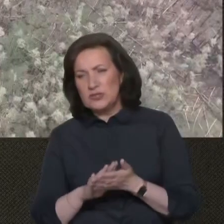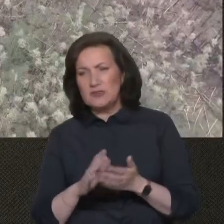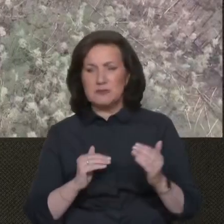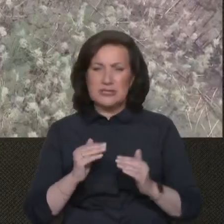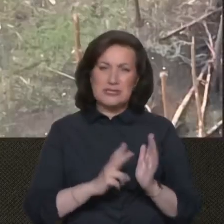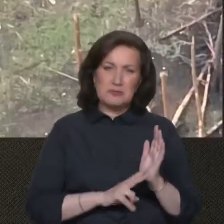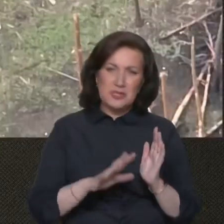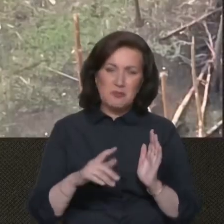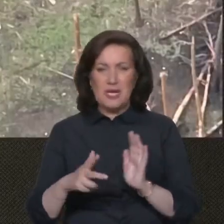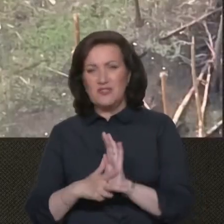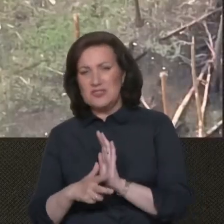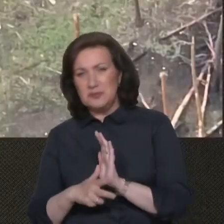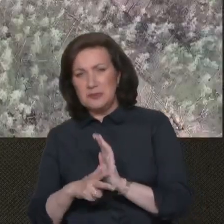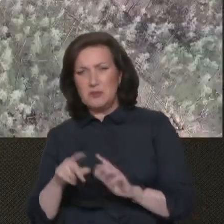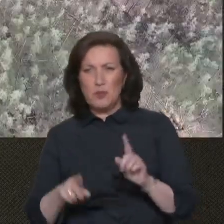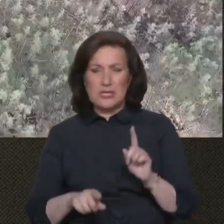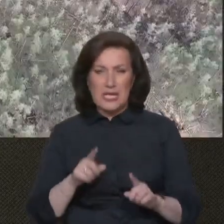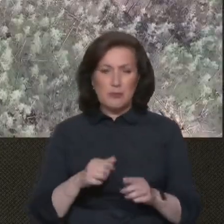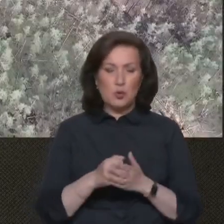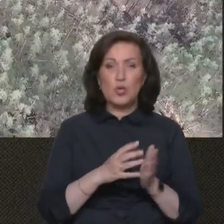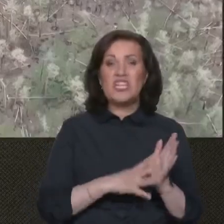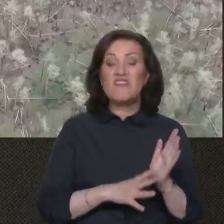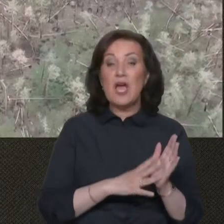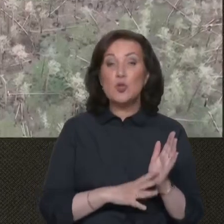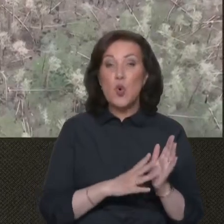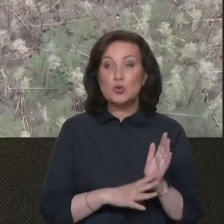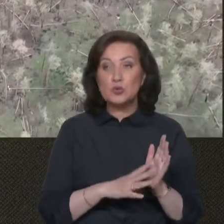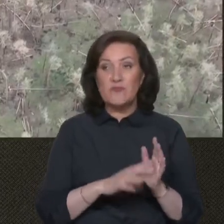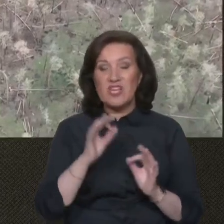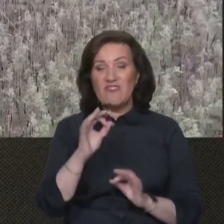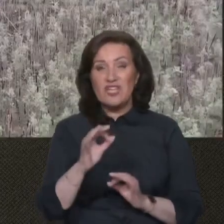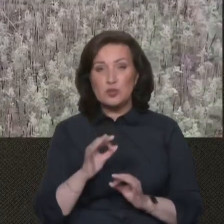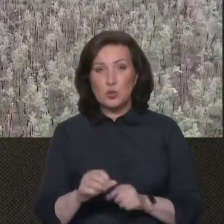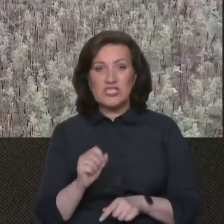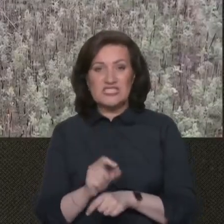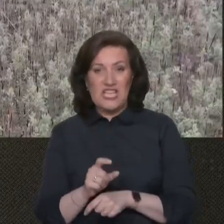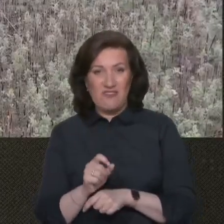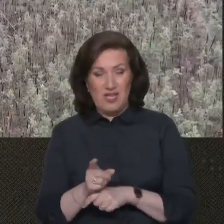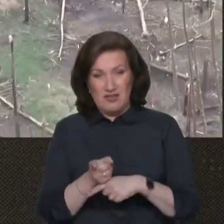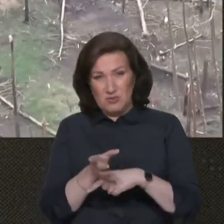коливалися, 75-80, за деякими параметрами, до 90% завдань